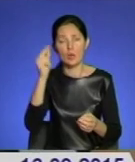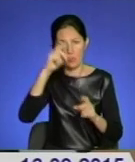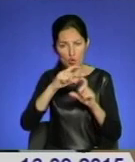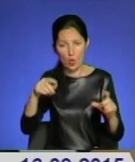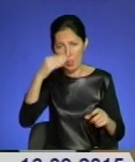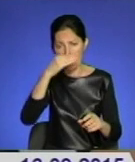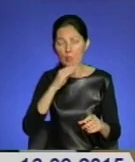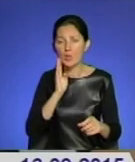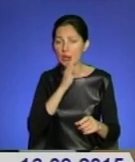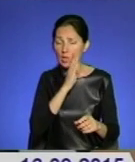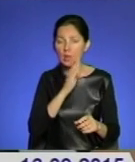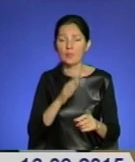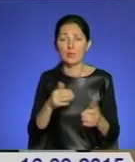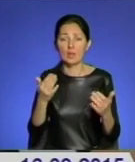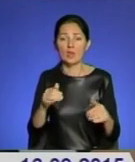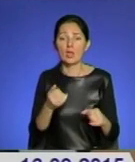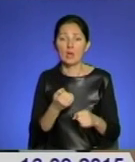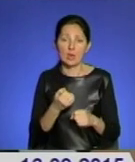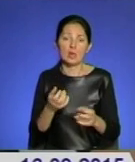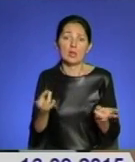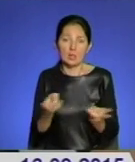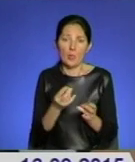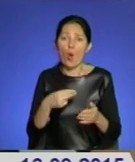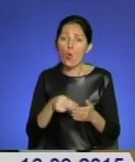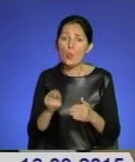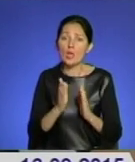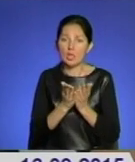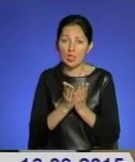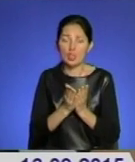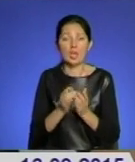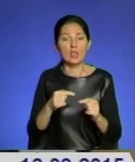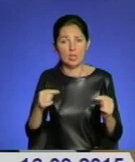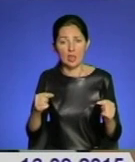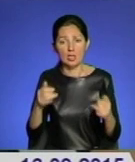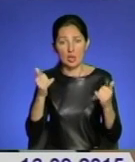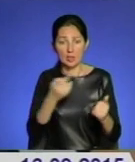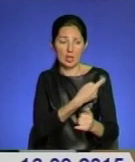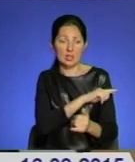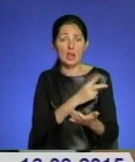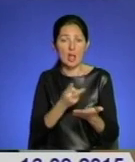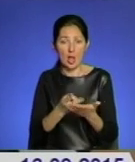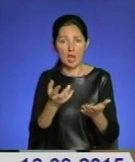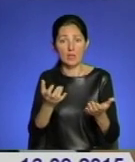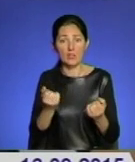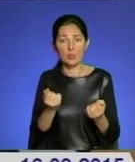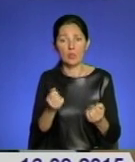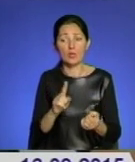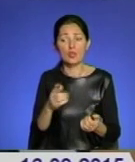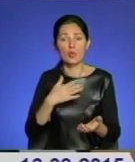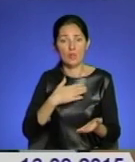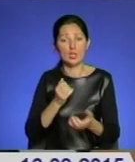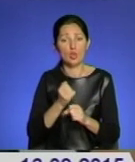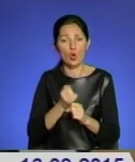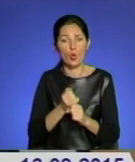батьки вже змушені купувати підручники і так далі, а тепер лікарні візьмемо. Що в нас